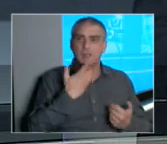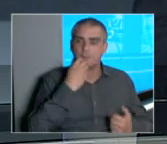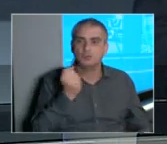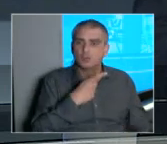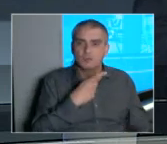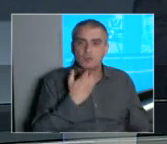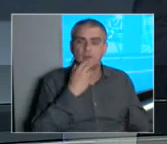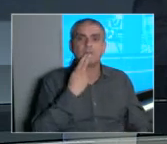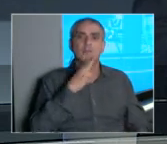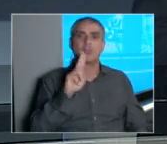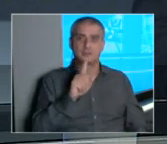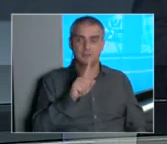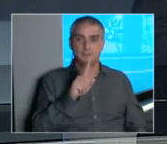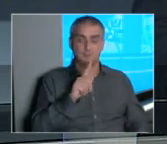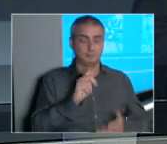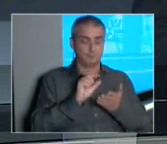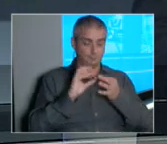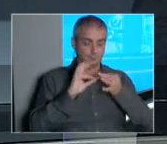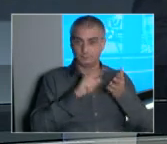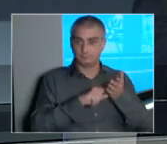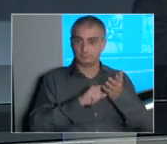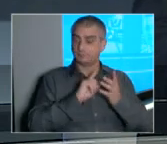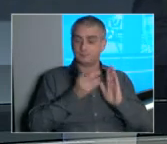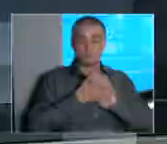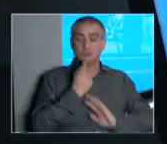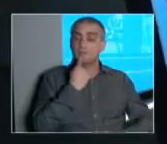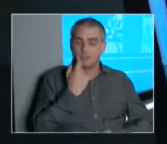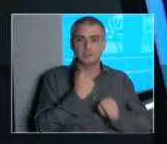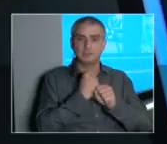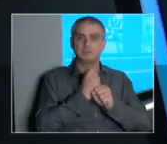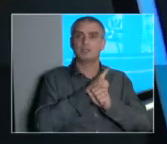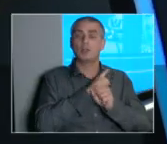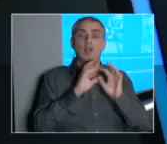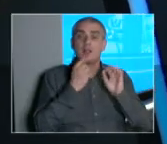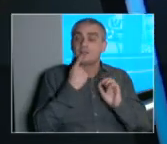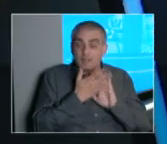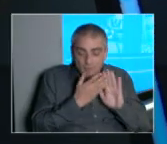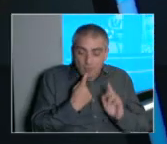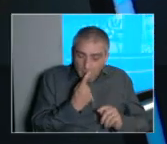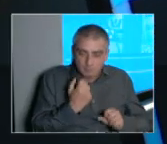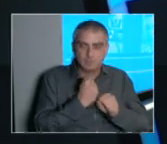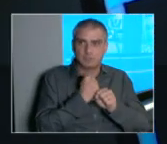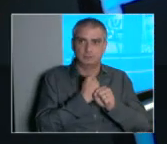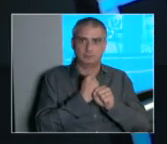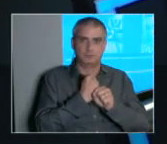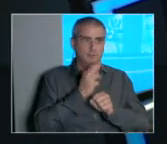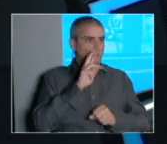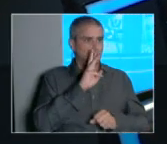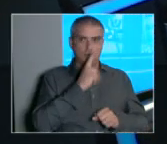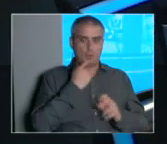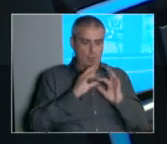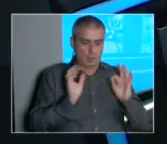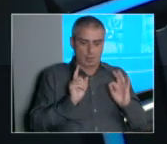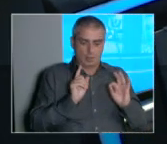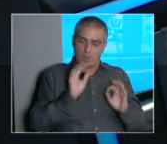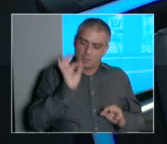השבוע מדברת על נדר, והפסוק אומר, כל היוצא מפיו יעשה, לא יחל דברו, כל היוצא מפיו יעשה. אז רש"י אומר, לא יחל דברו,